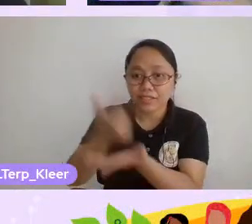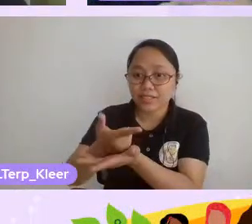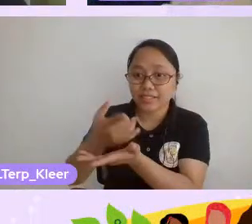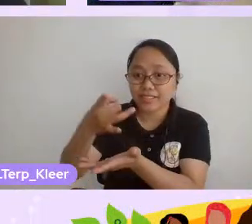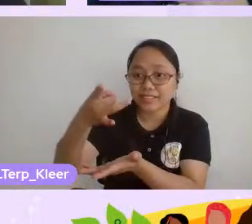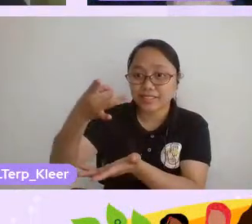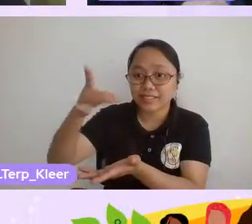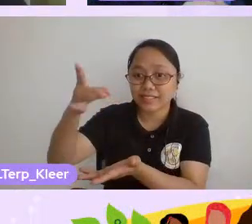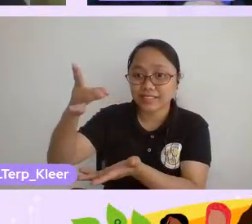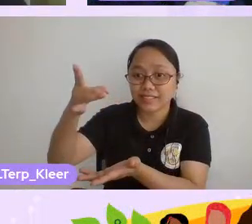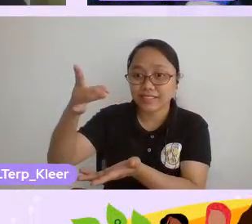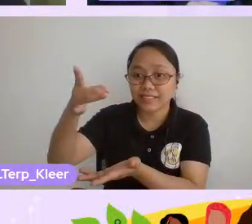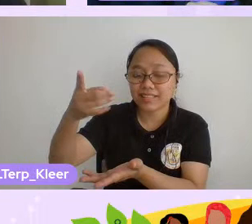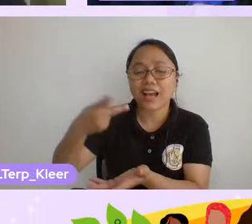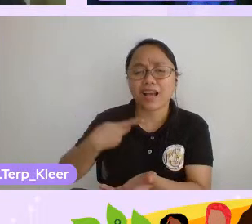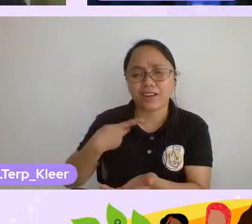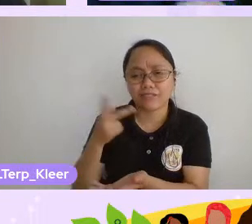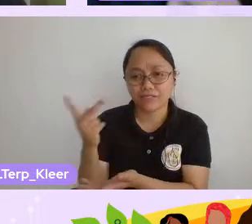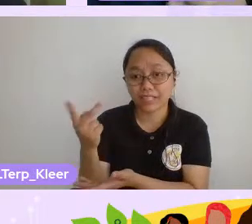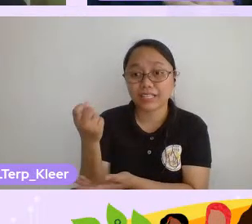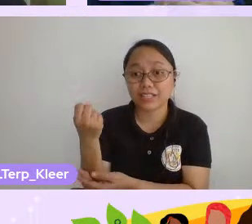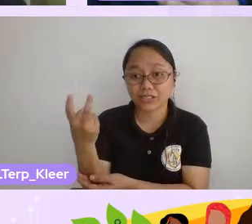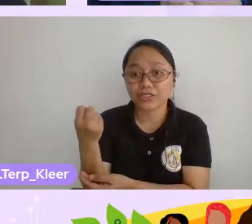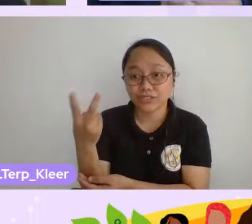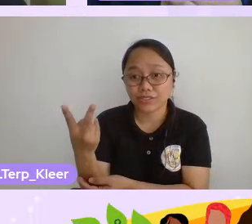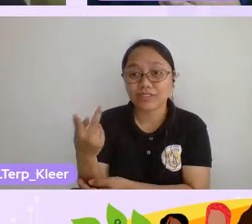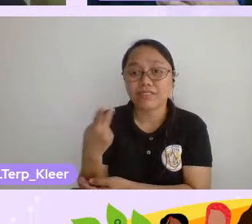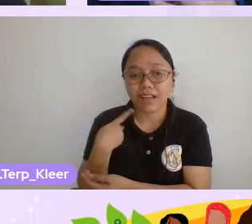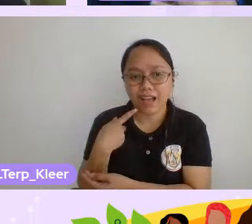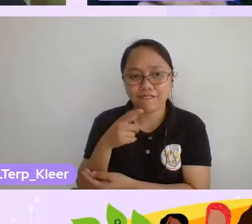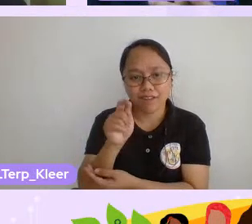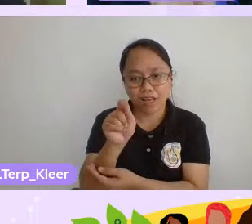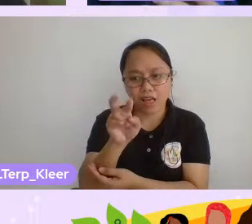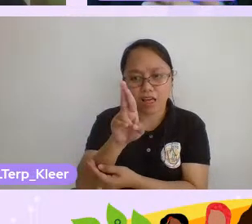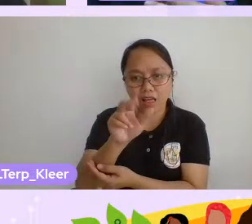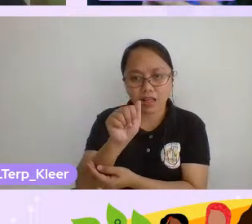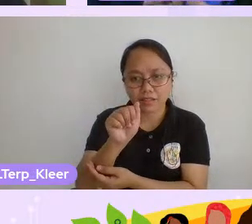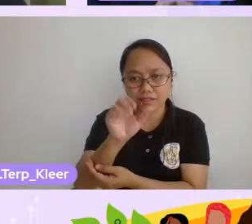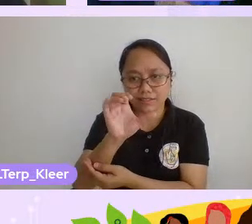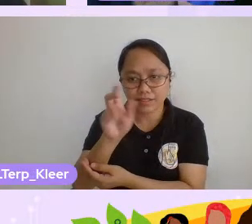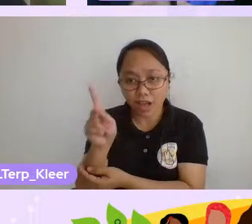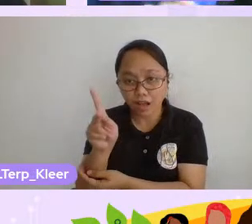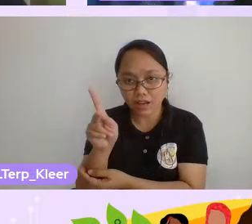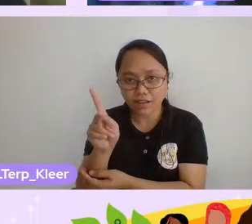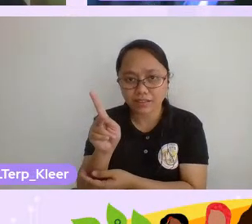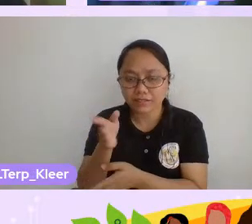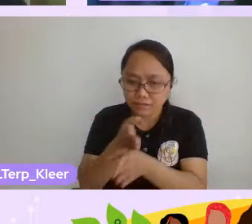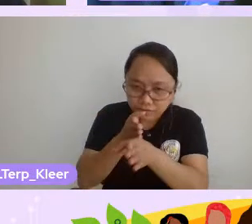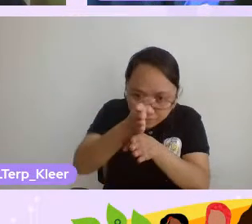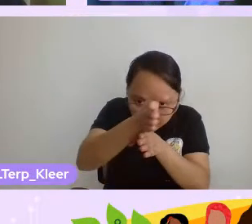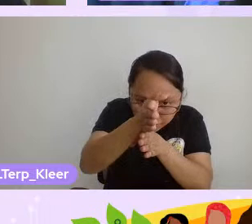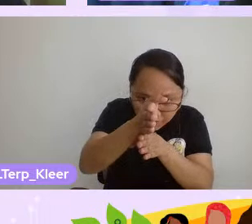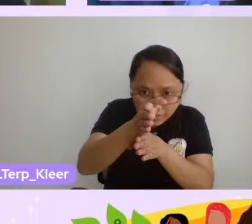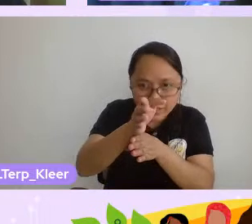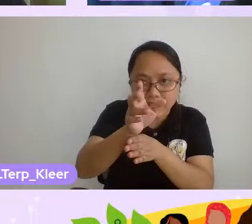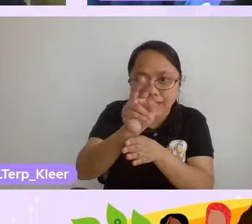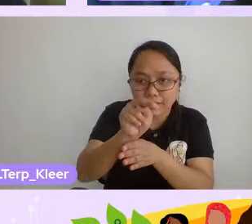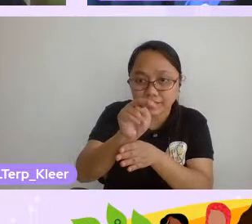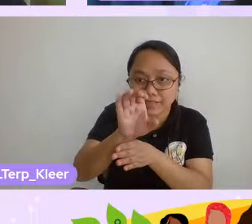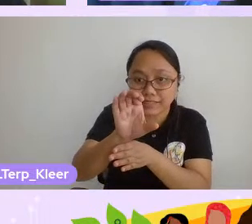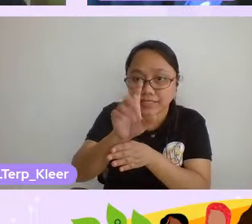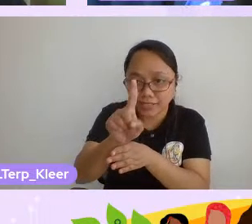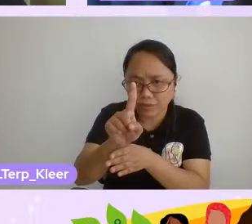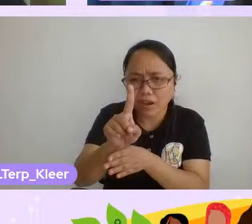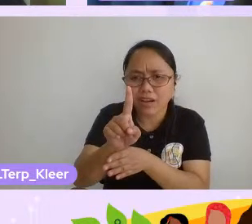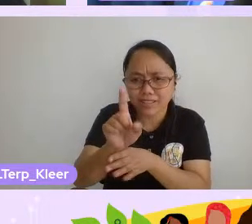sa K-12 po kasi meron tayong TVI track. So that's the NC1. So pwede po tayo, may mga ano po talaga tayo na